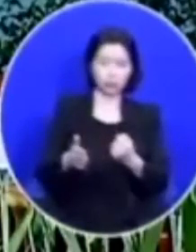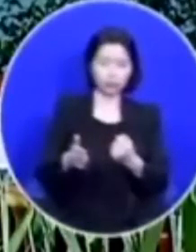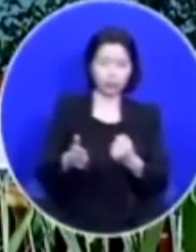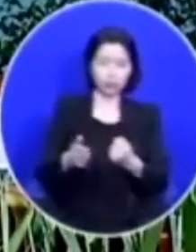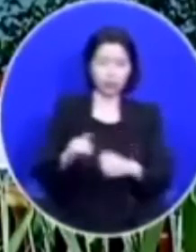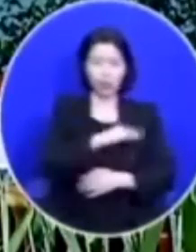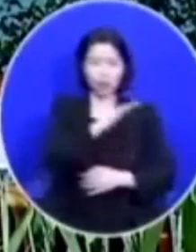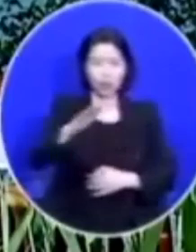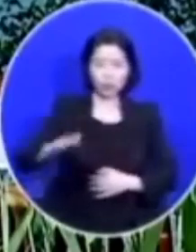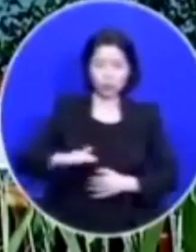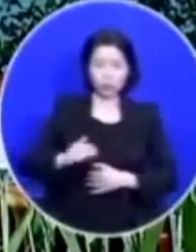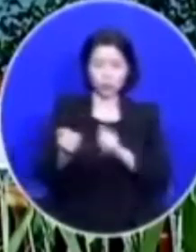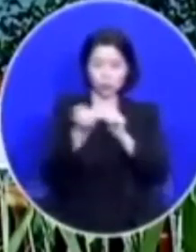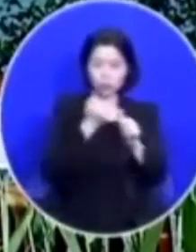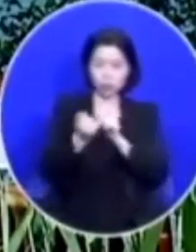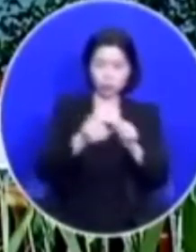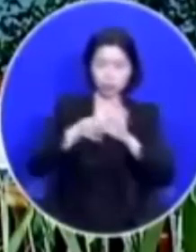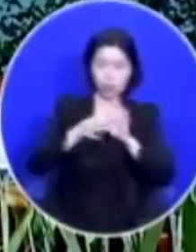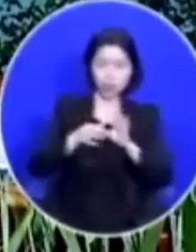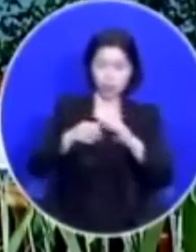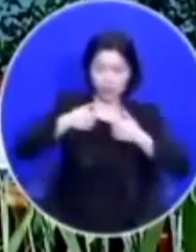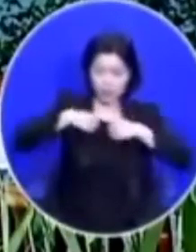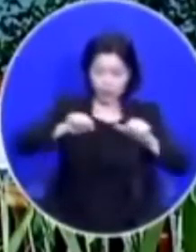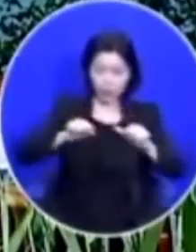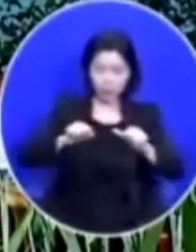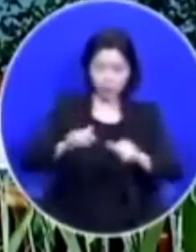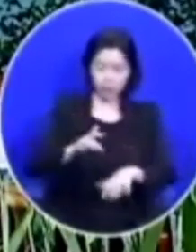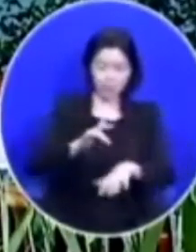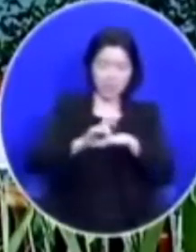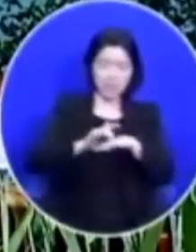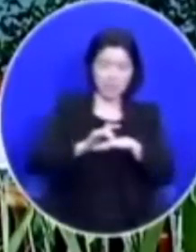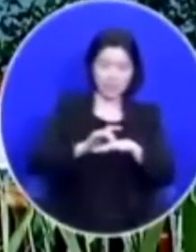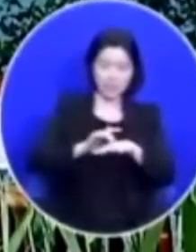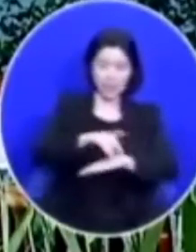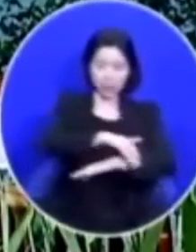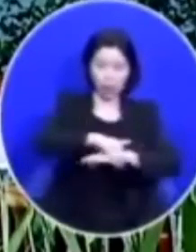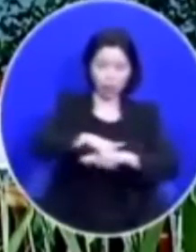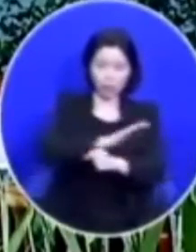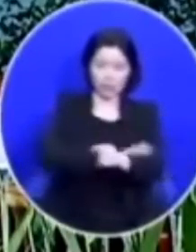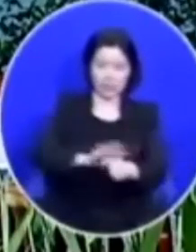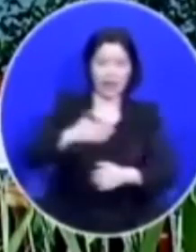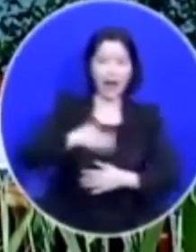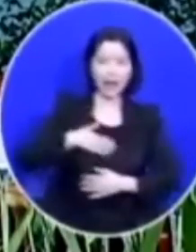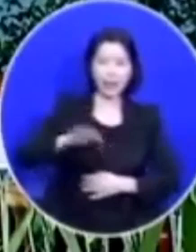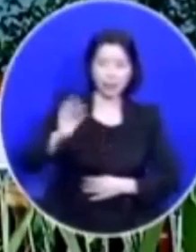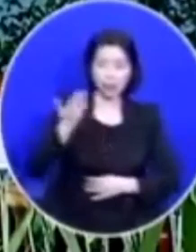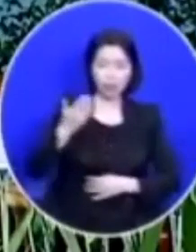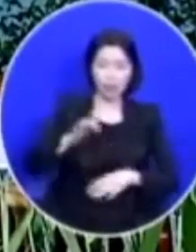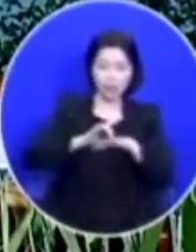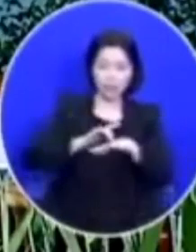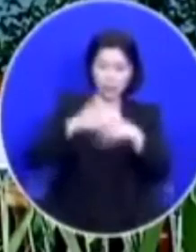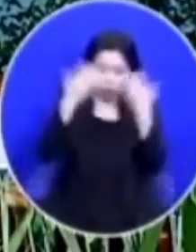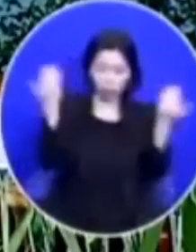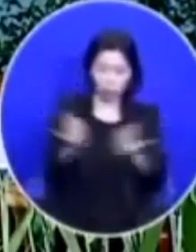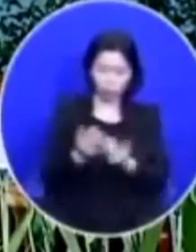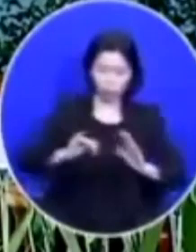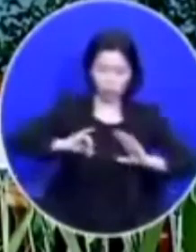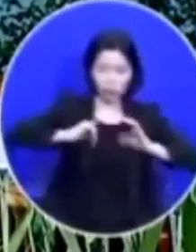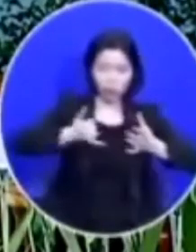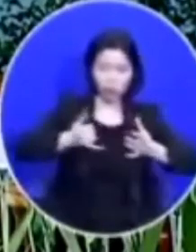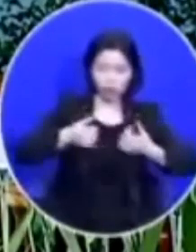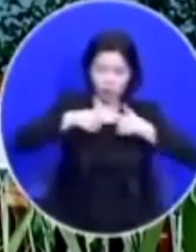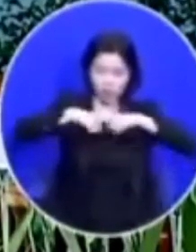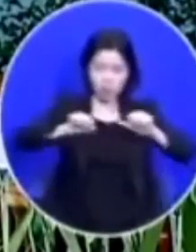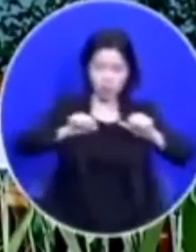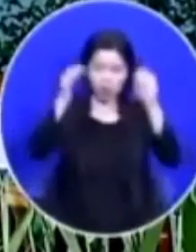우리는 우리 부부 관계를 깨뜨려 고 하는 사탄의 전략을 잘 알아야 합니다 사탄은 온 인류가 파멸 되기를